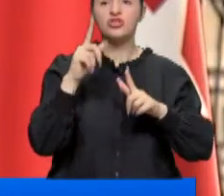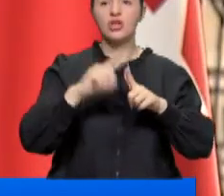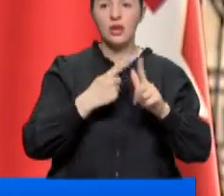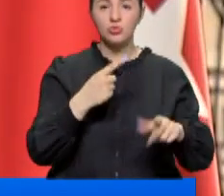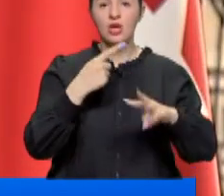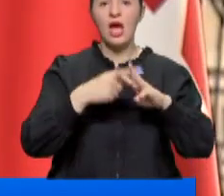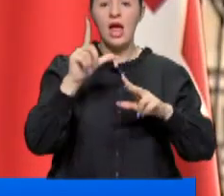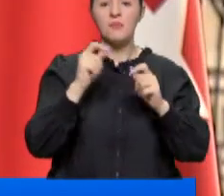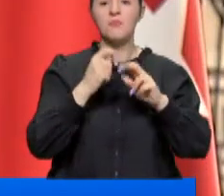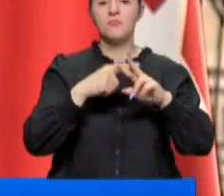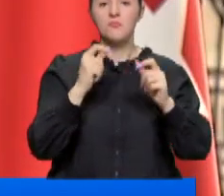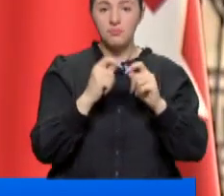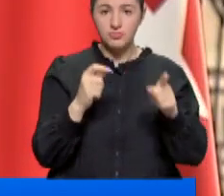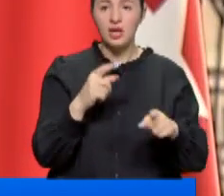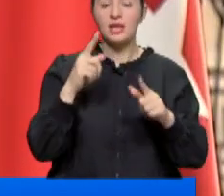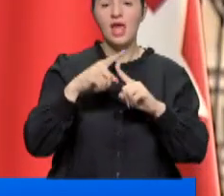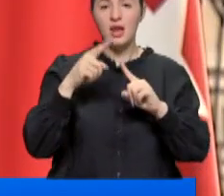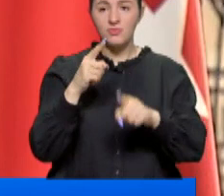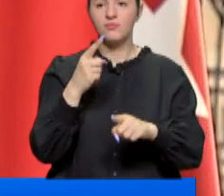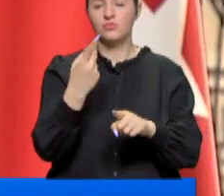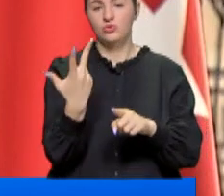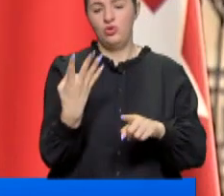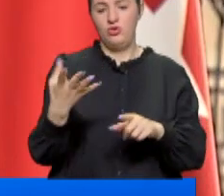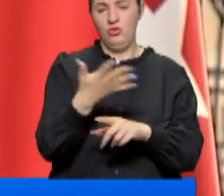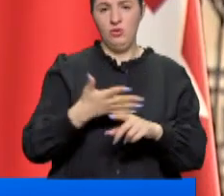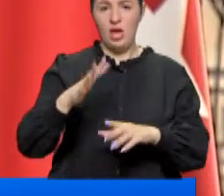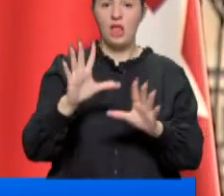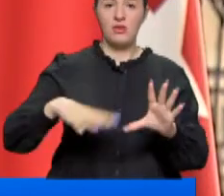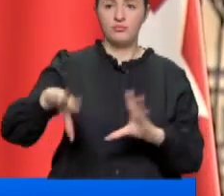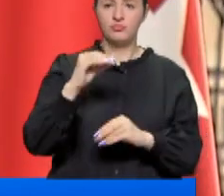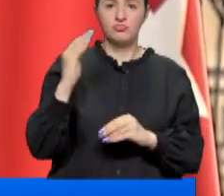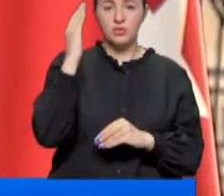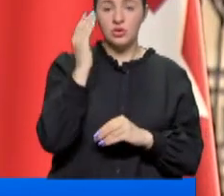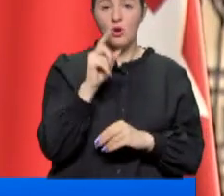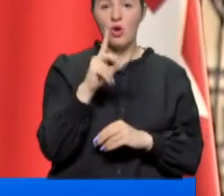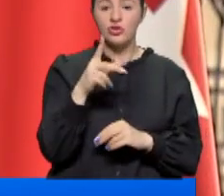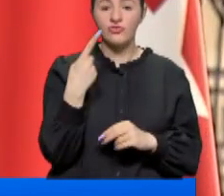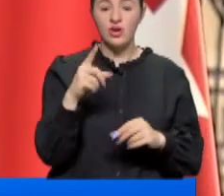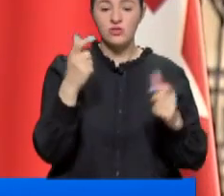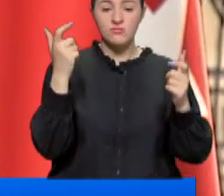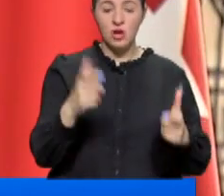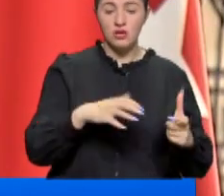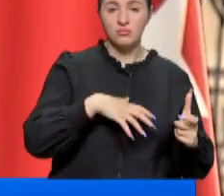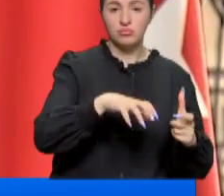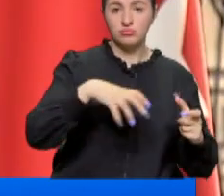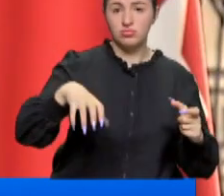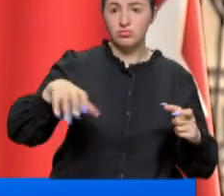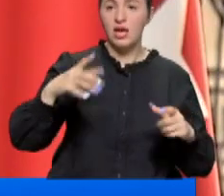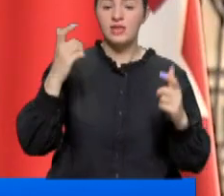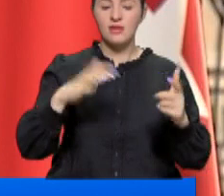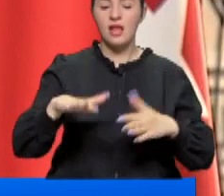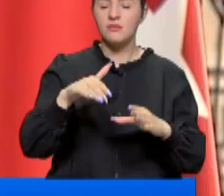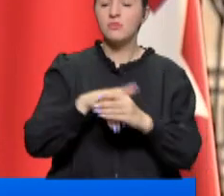el-bab telabyat ve Resulullah'ın başta olmak üzere ve 13 ayrı bölgedeki yerel